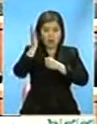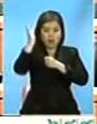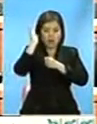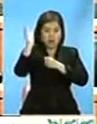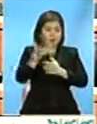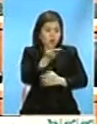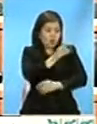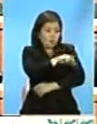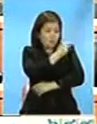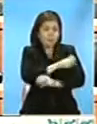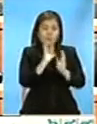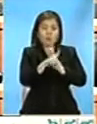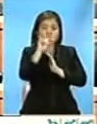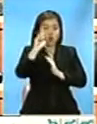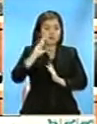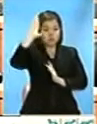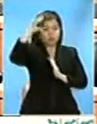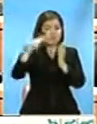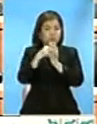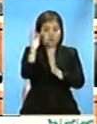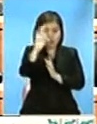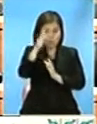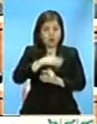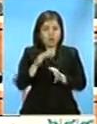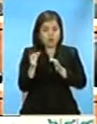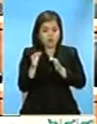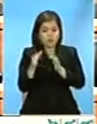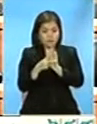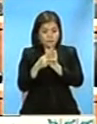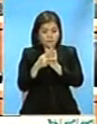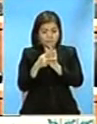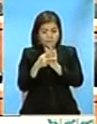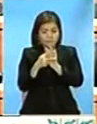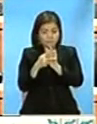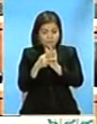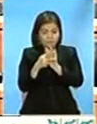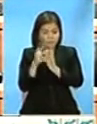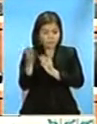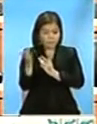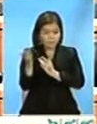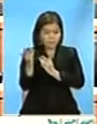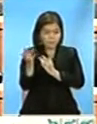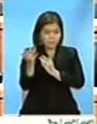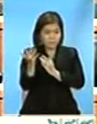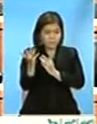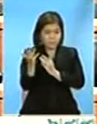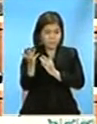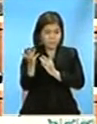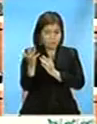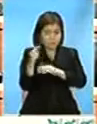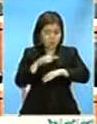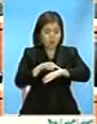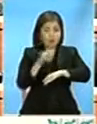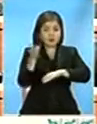คุณหมอชลน่านะครับไม่ต้องประท้วงครับท่านจะอธิบายว่า คุณหมอฮะท่านบุญยอดอย่างนี้ท่านบุญยอดขอเวลา